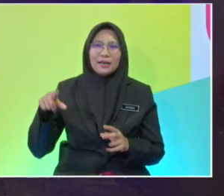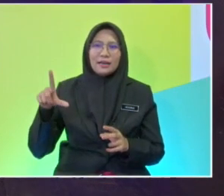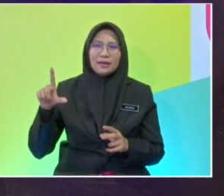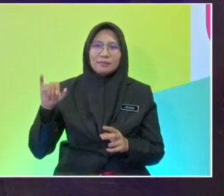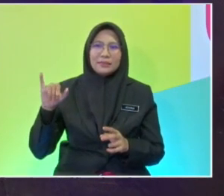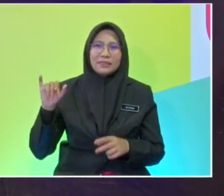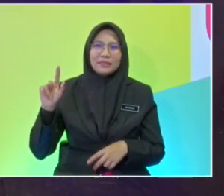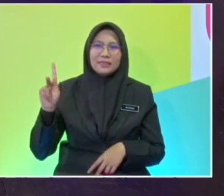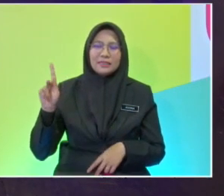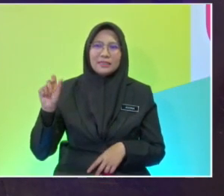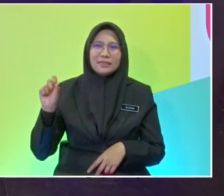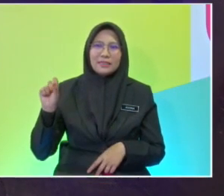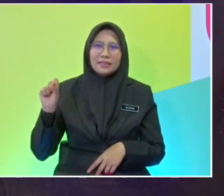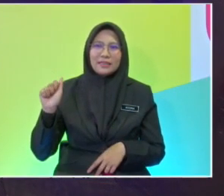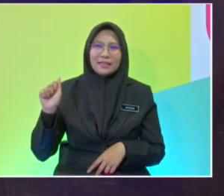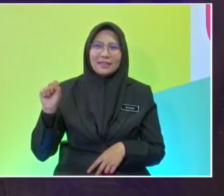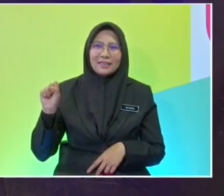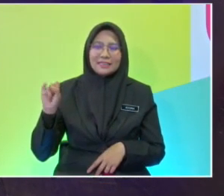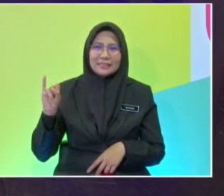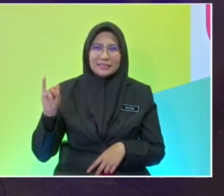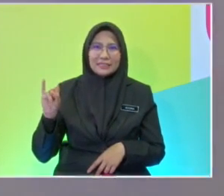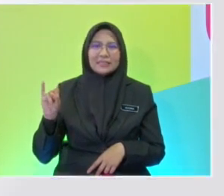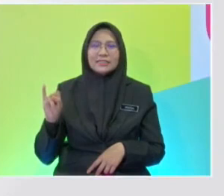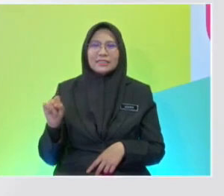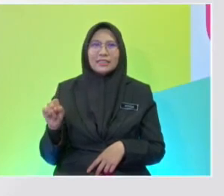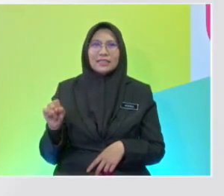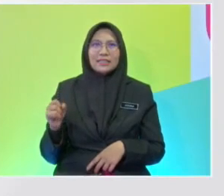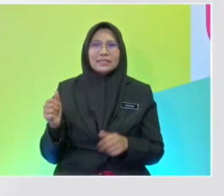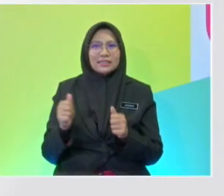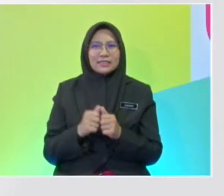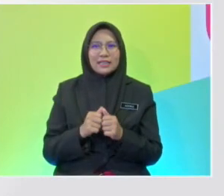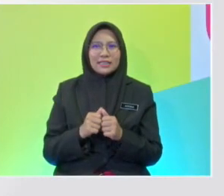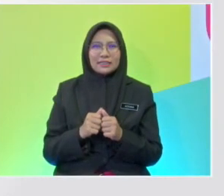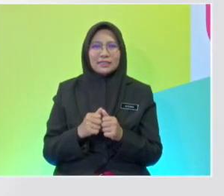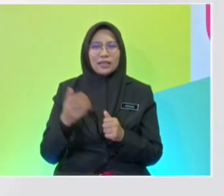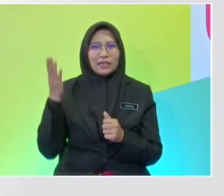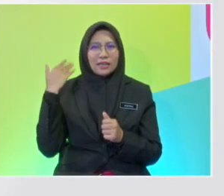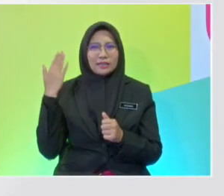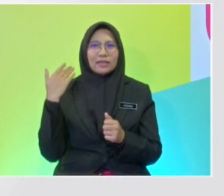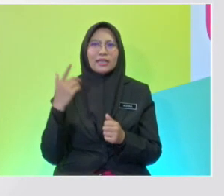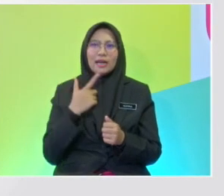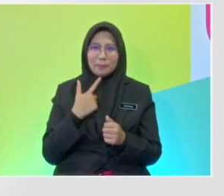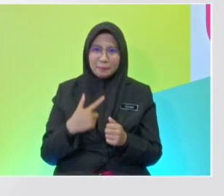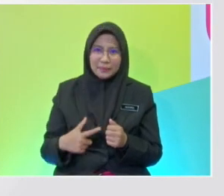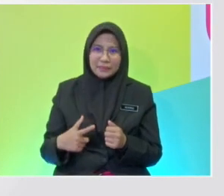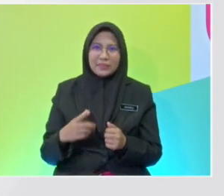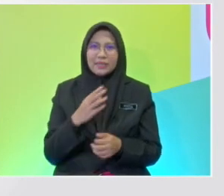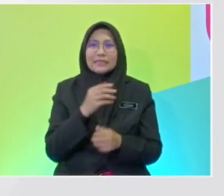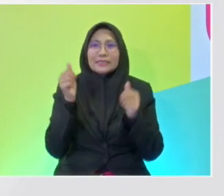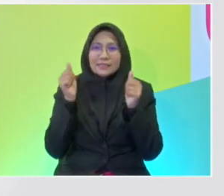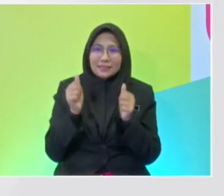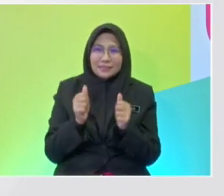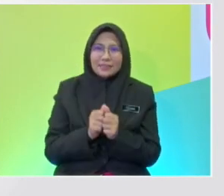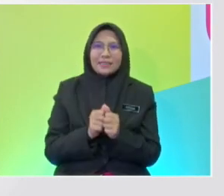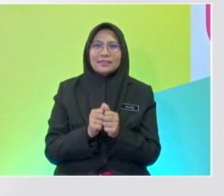baru benda baru saja tapi situasi baru kaidah lama Oke so